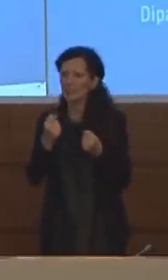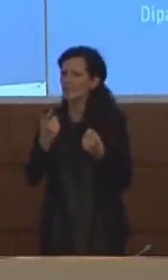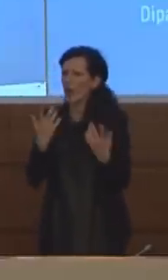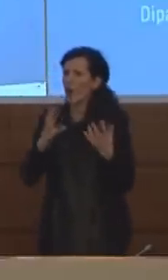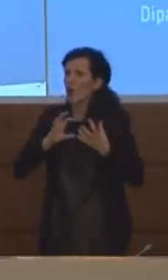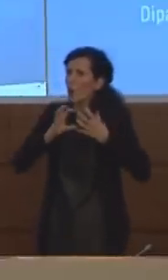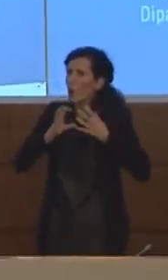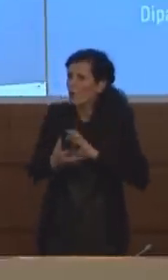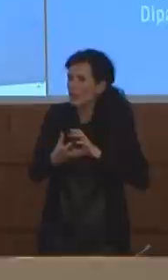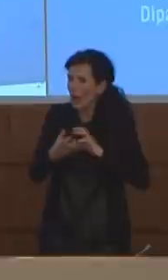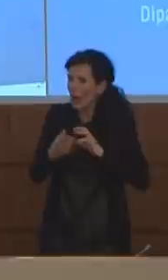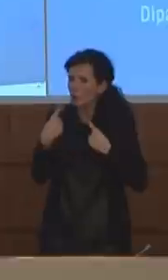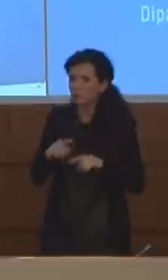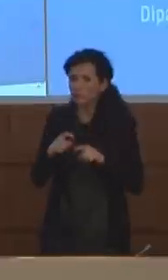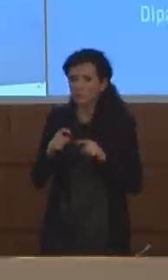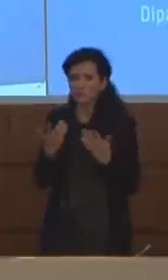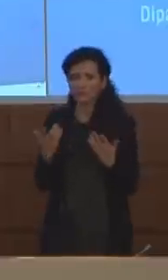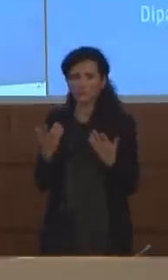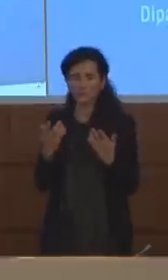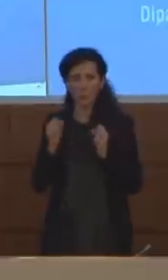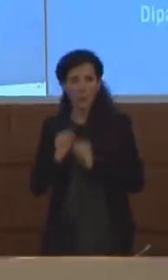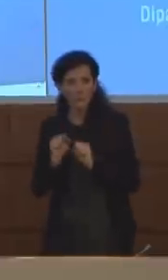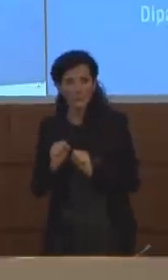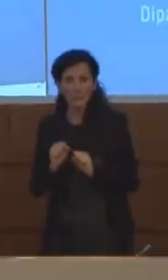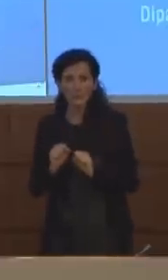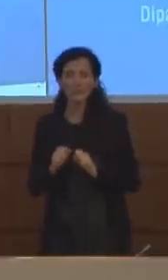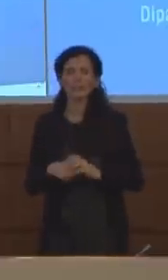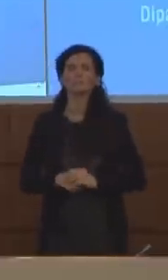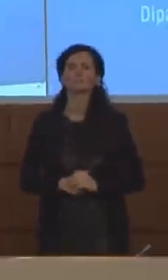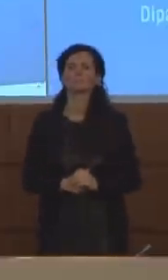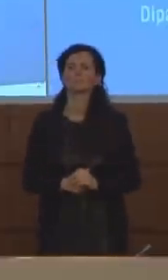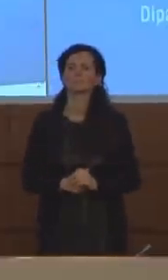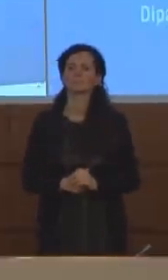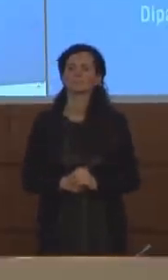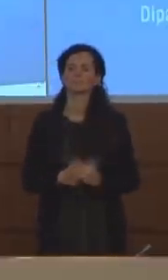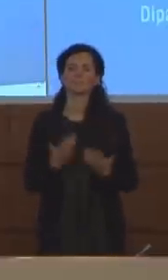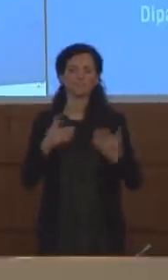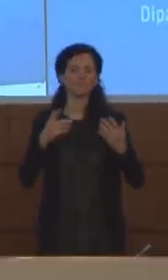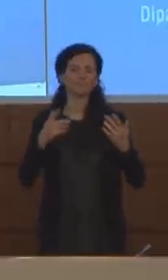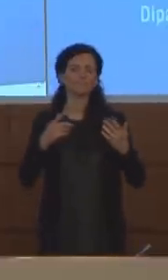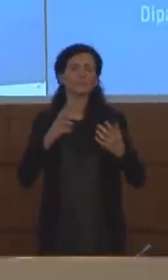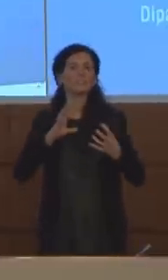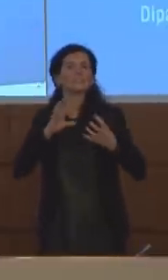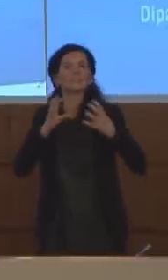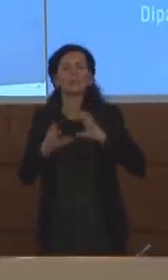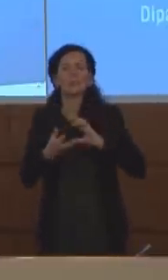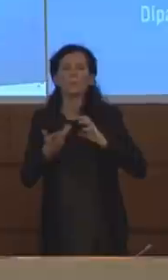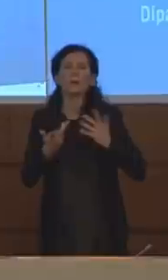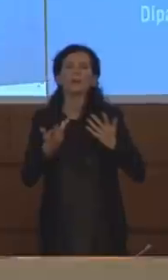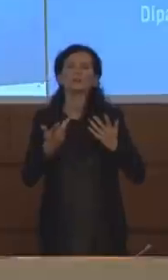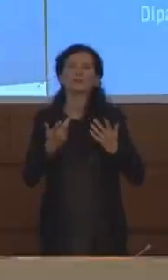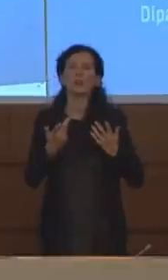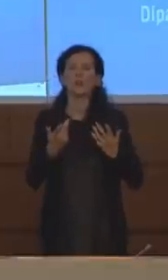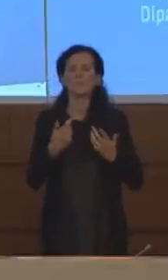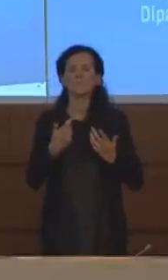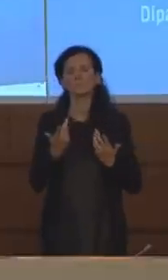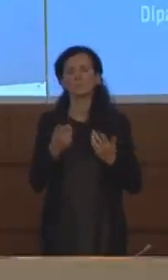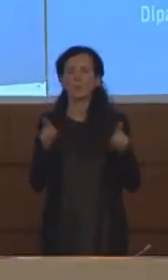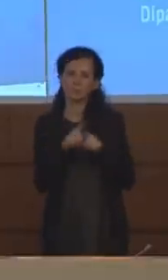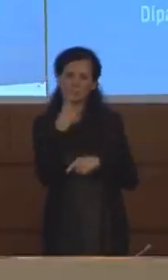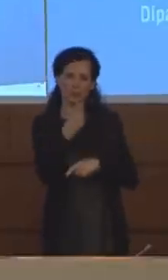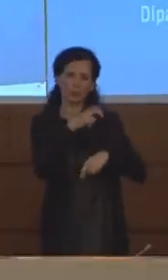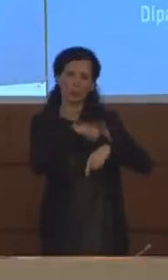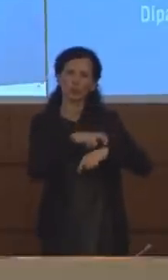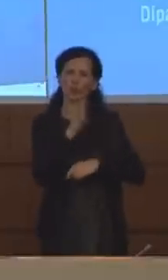ma io più che fa la generosità penso che le persone come diceva anche dottor borrelli hanno un percorso di trial che è fatto anche male attraverso